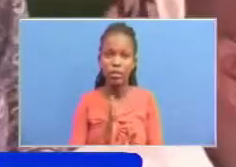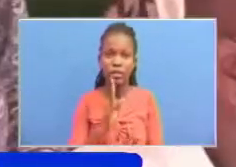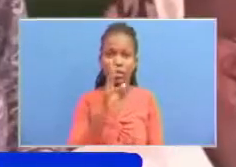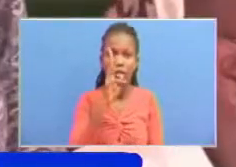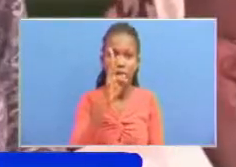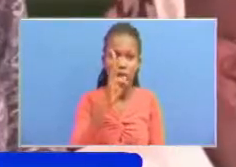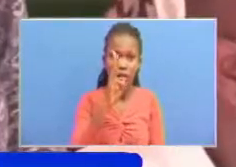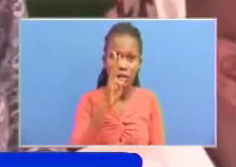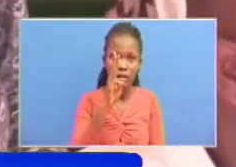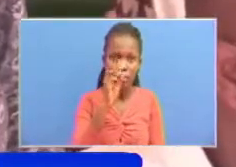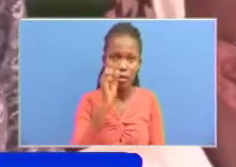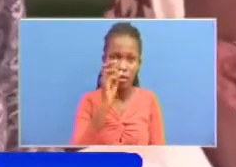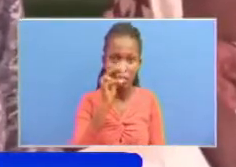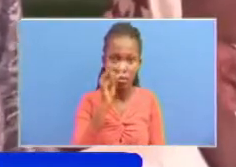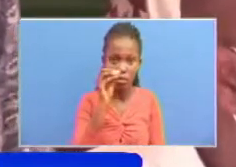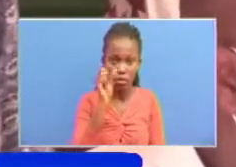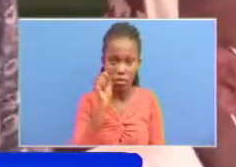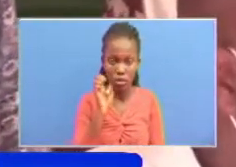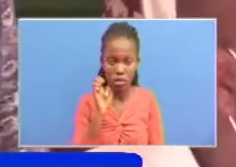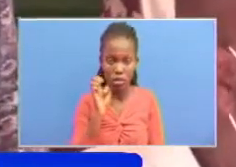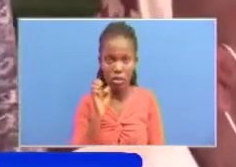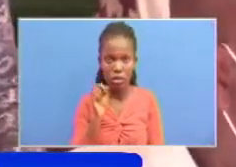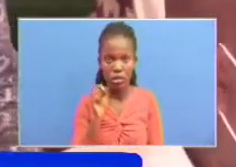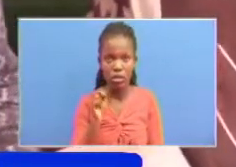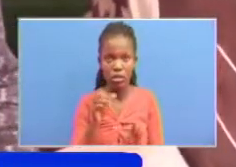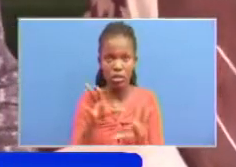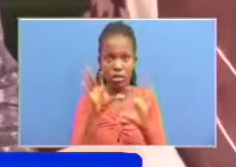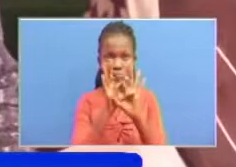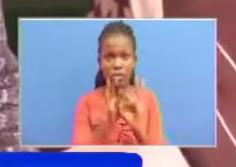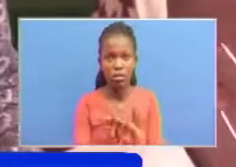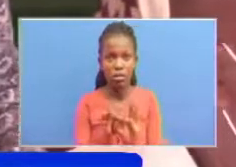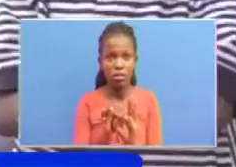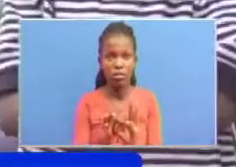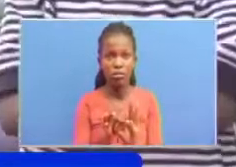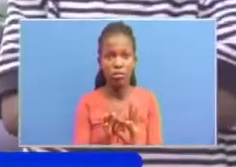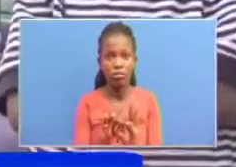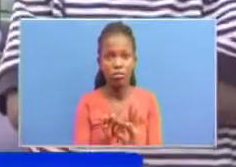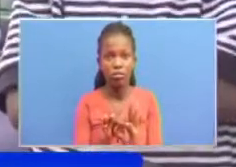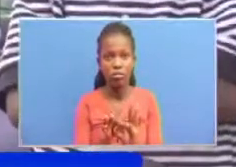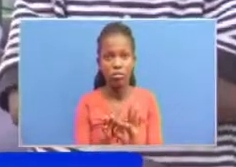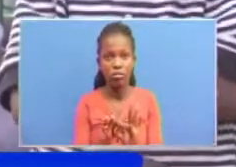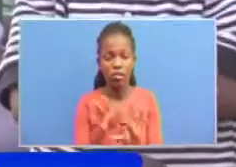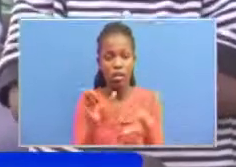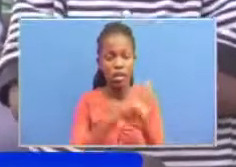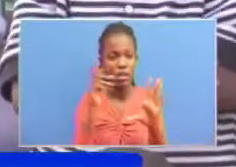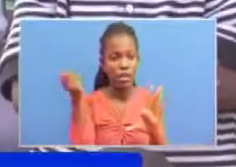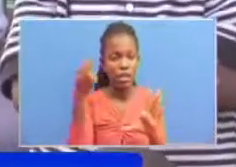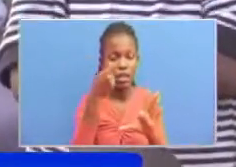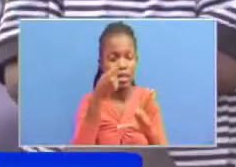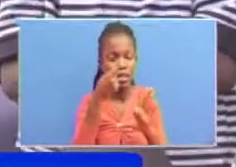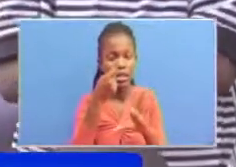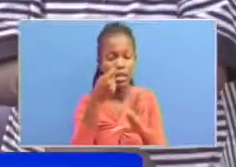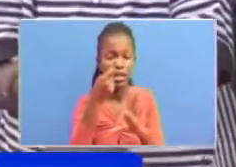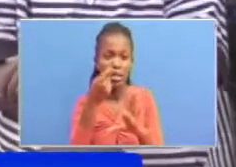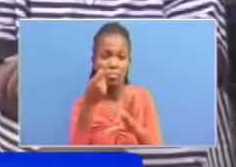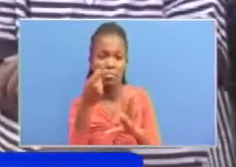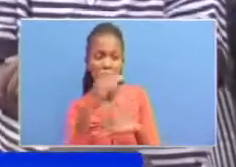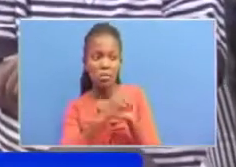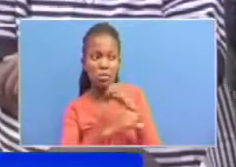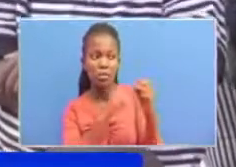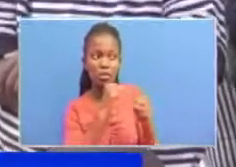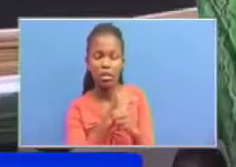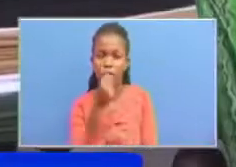Wetangula makwatanenika na umo wa watu ike Musumbi wanzi ya Kenya unyuvanini uki itawa ngilili na miongweli na ili